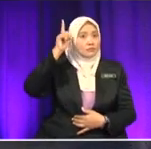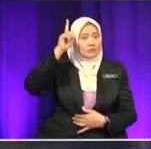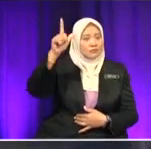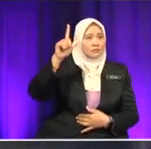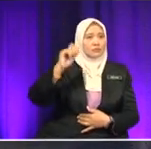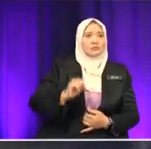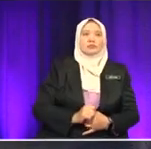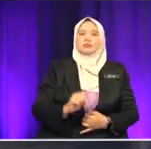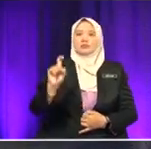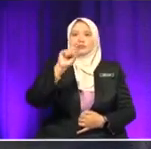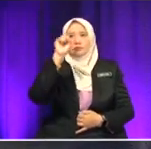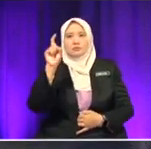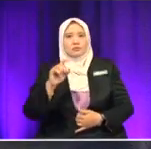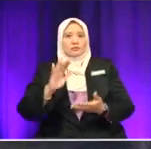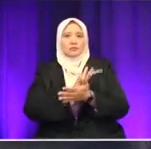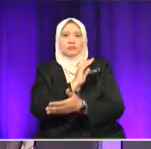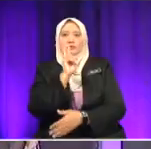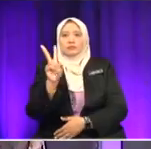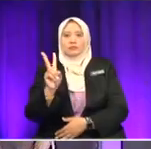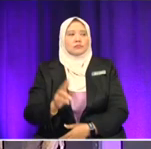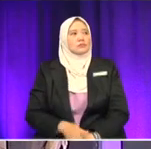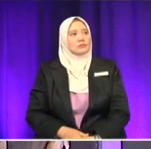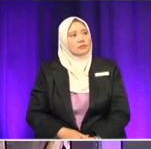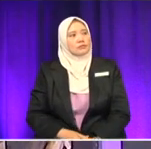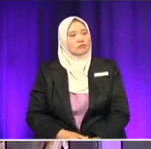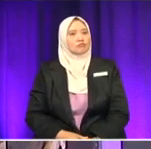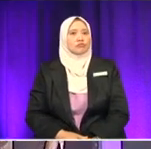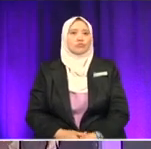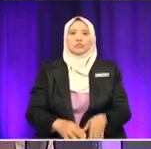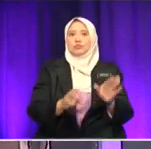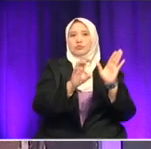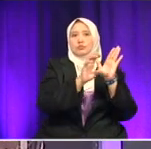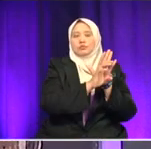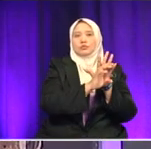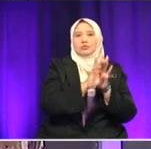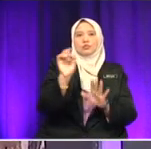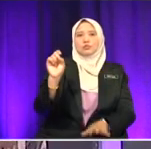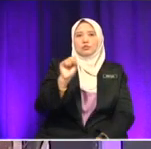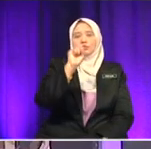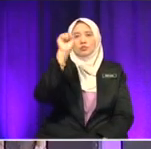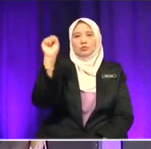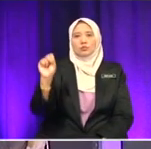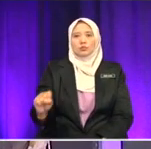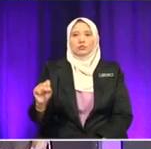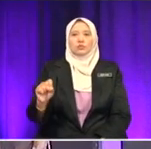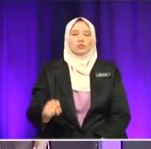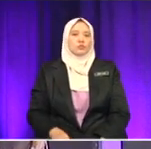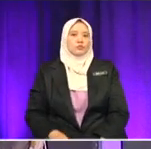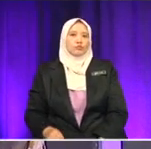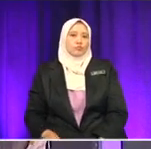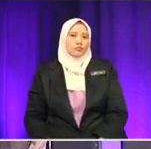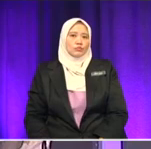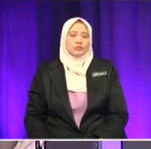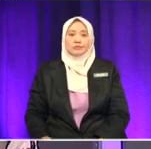2. Betul Ifan. Okey, mari kita lihat. Okey, contoh soalan struktur kertas 2 iaitu di mana